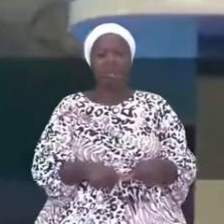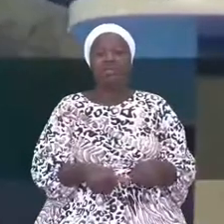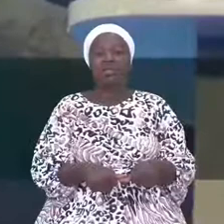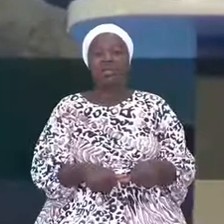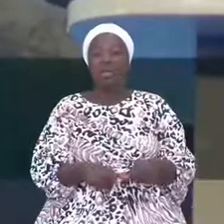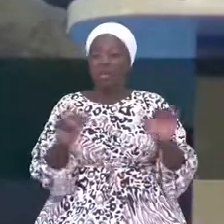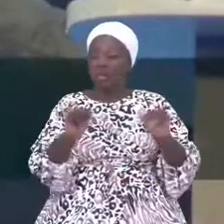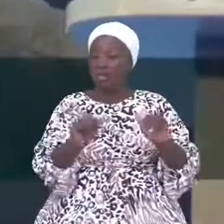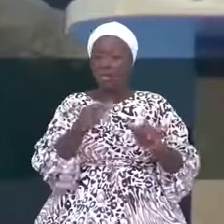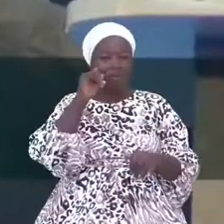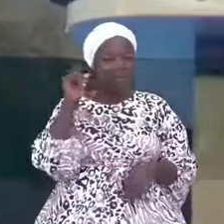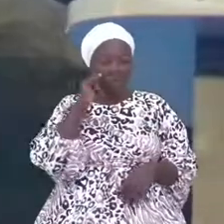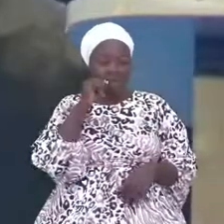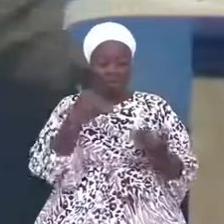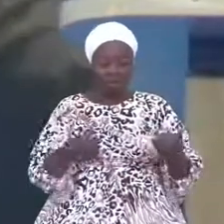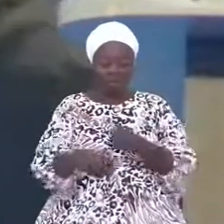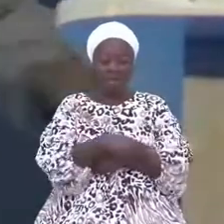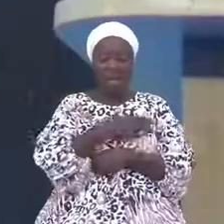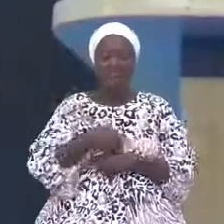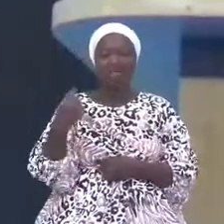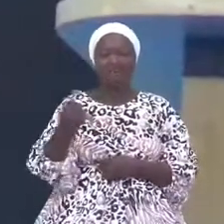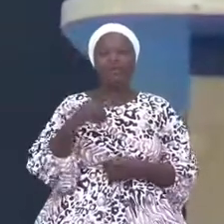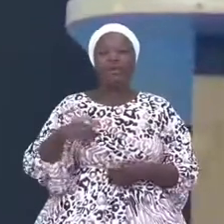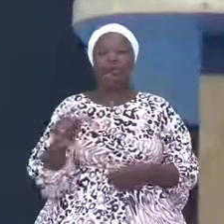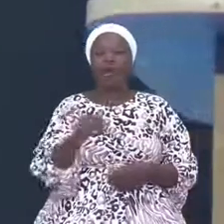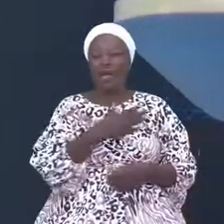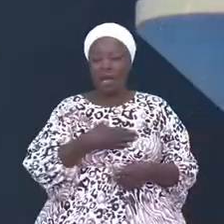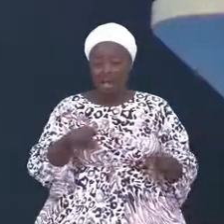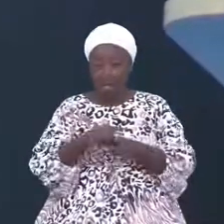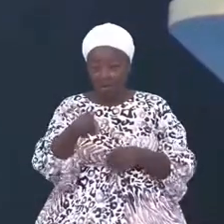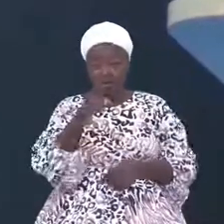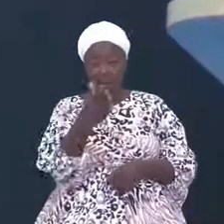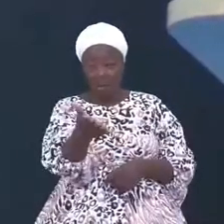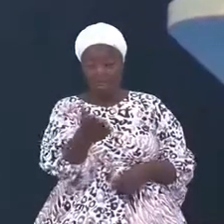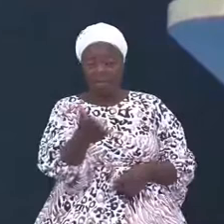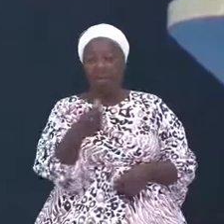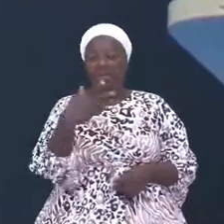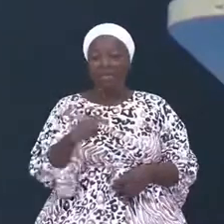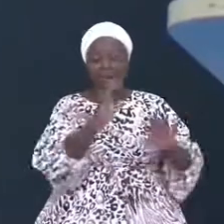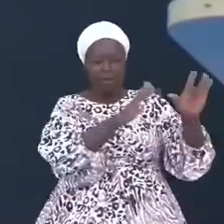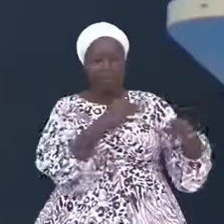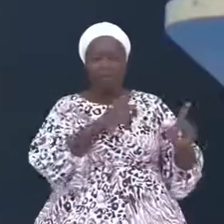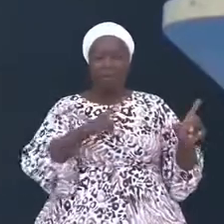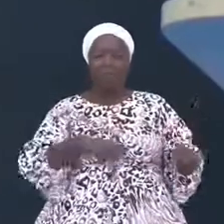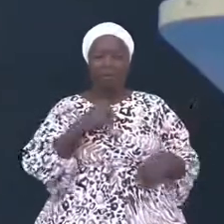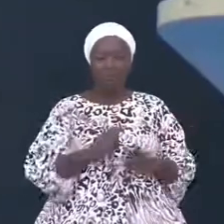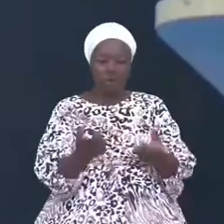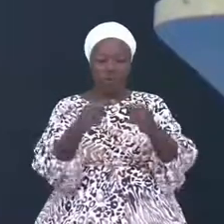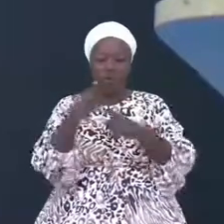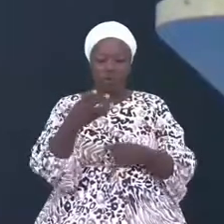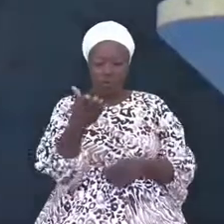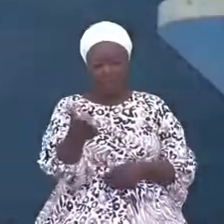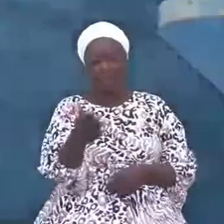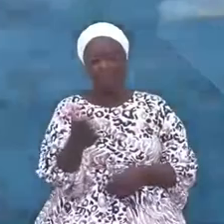ses attributs demeurent les mêmes, hier, aujourd'hui et éternellement. Et comme tu es